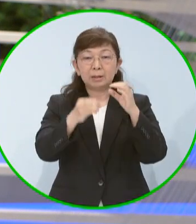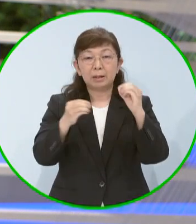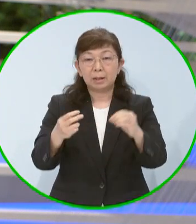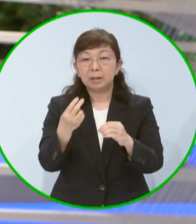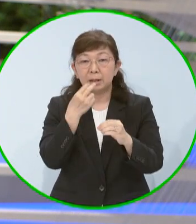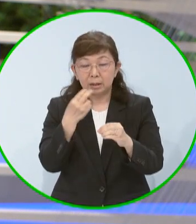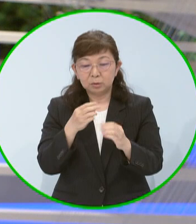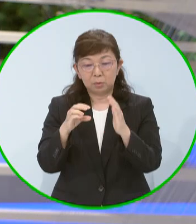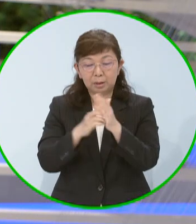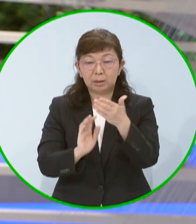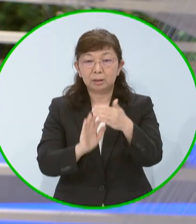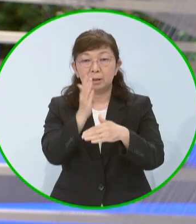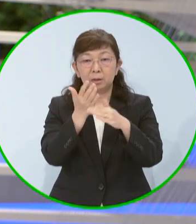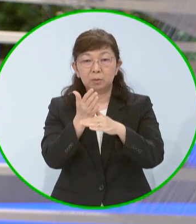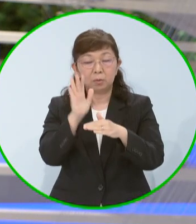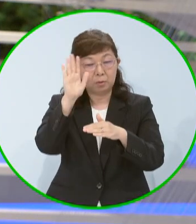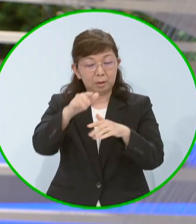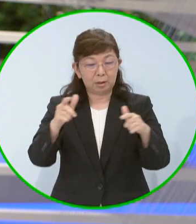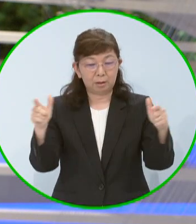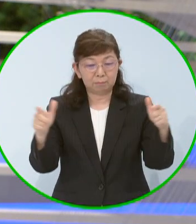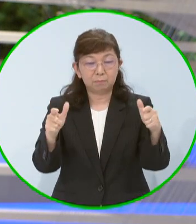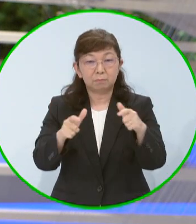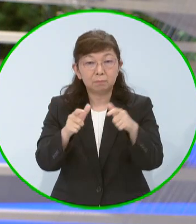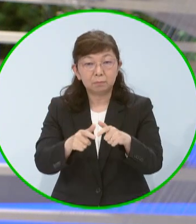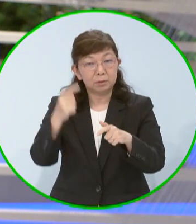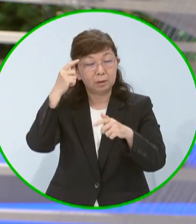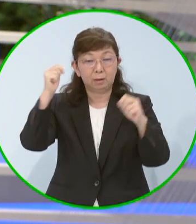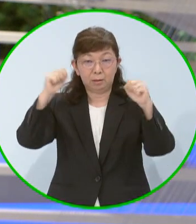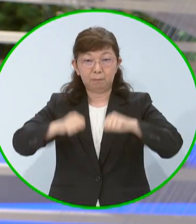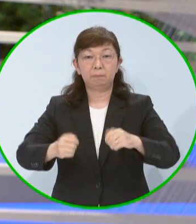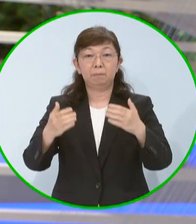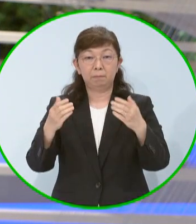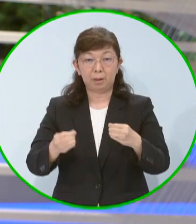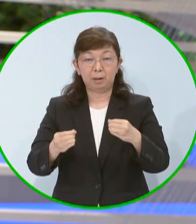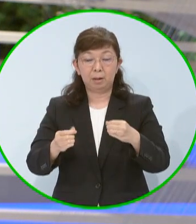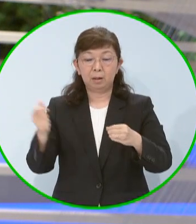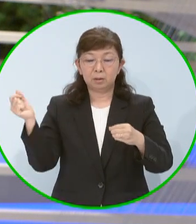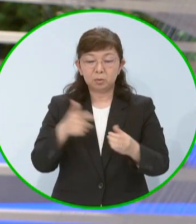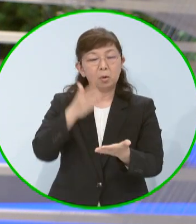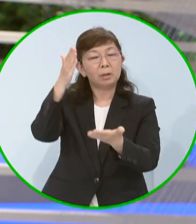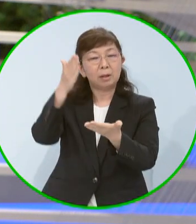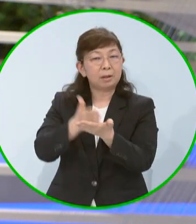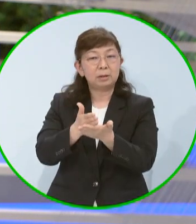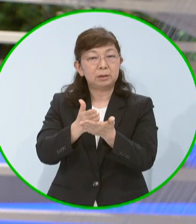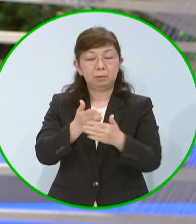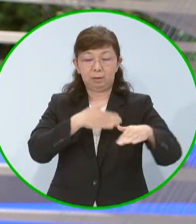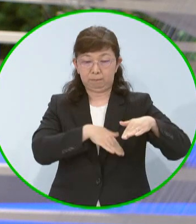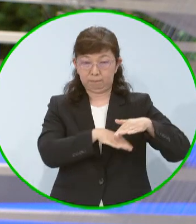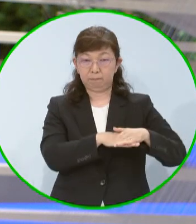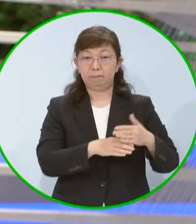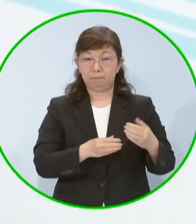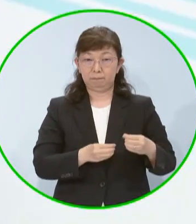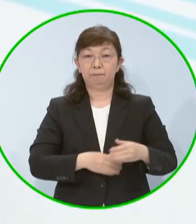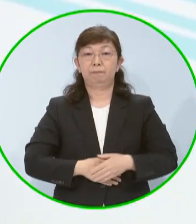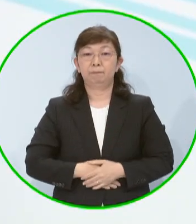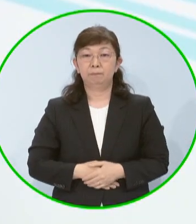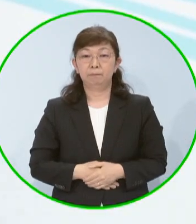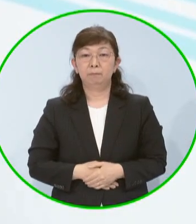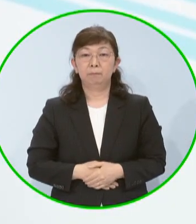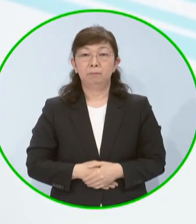の化石燃料を段階的に廃止していくことで合意され早期廃止は見送られました